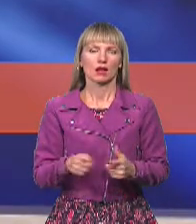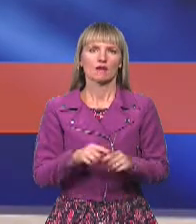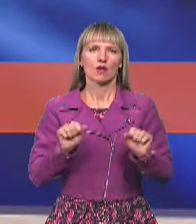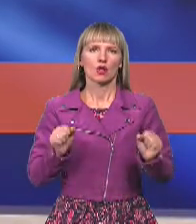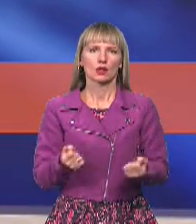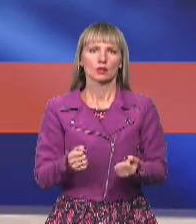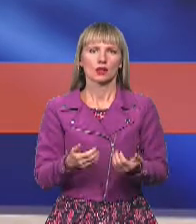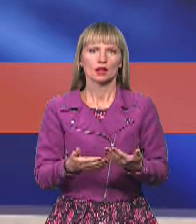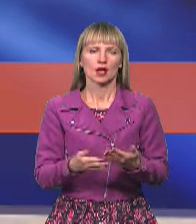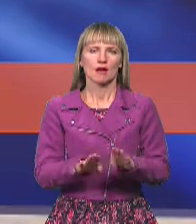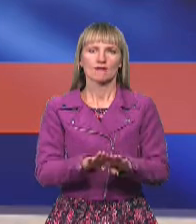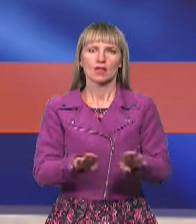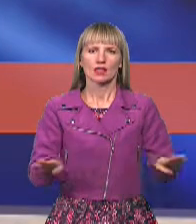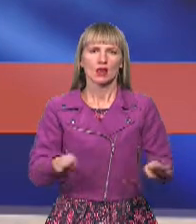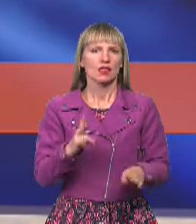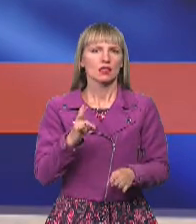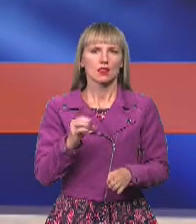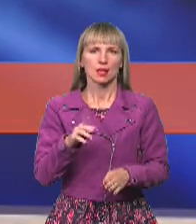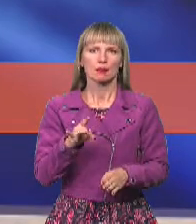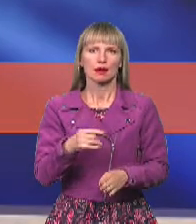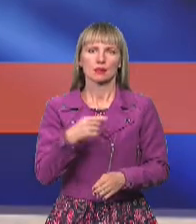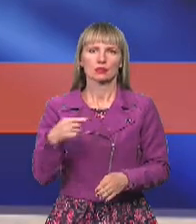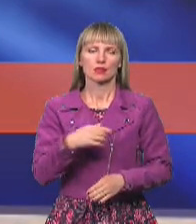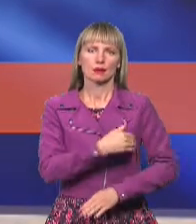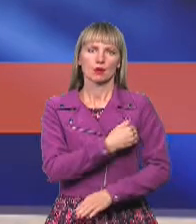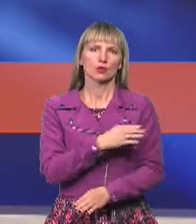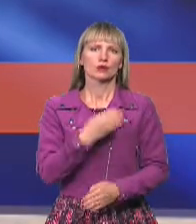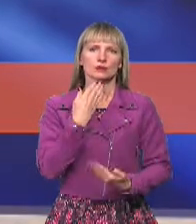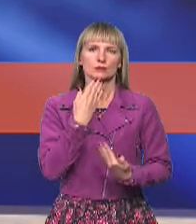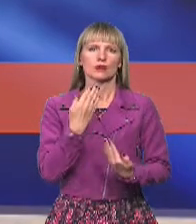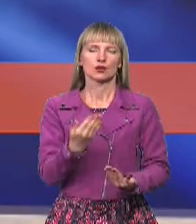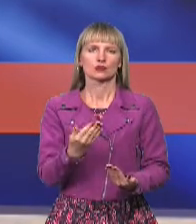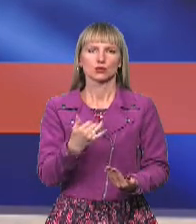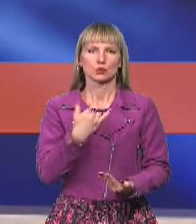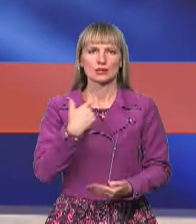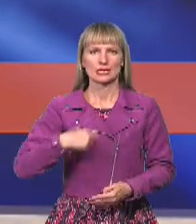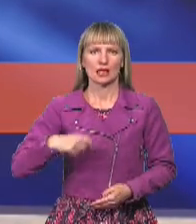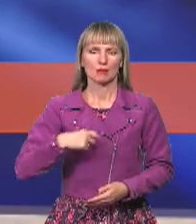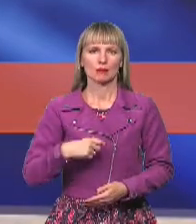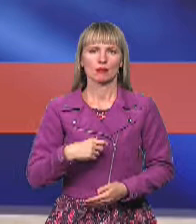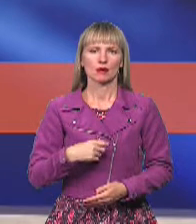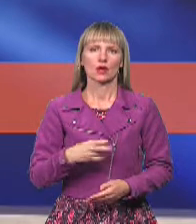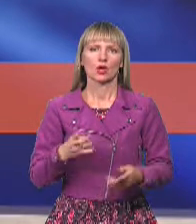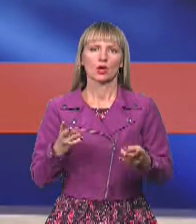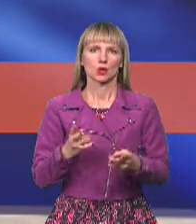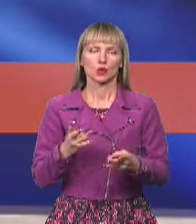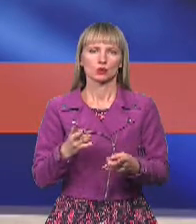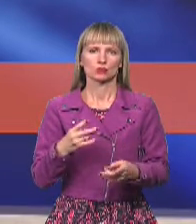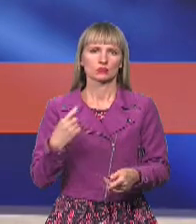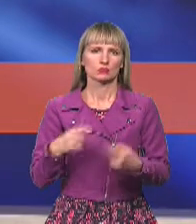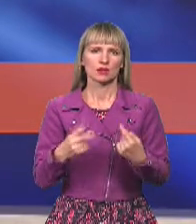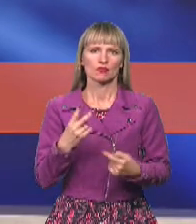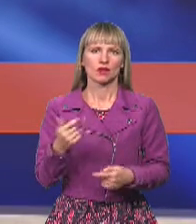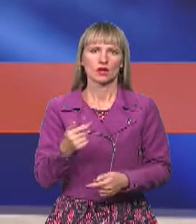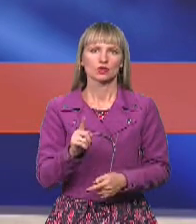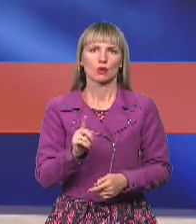не при мінусовій температурі, то задаєш собі вопрос, стоїть ли размениваться 2 гривнами ради того,